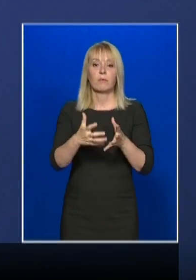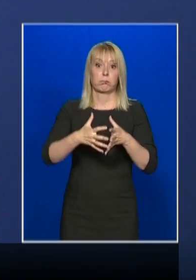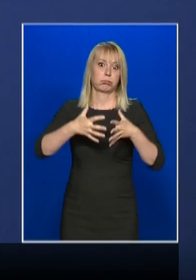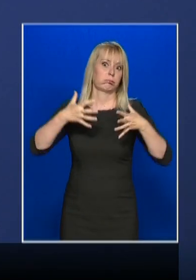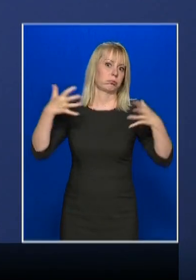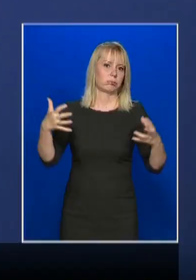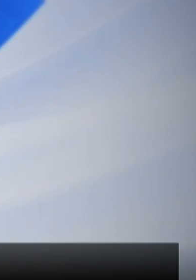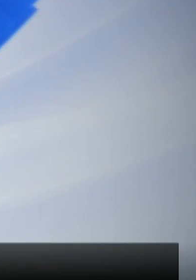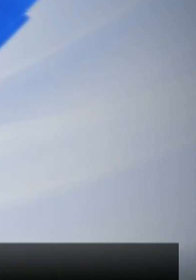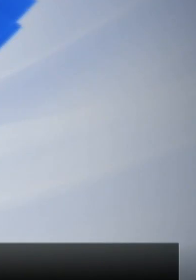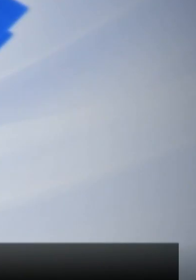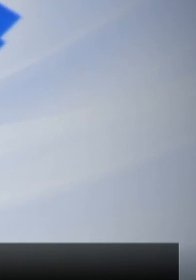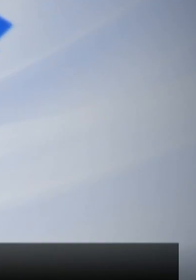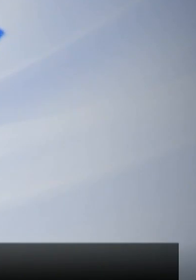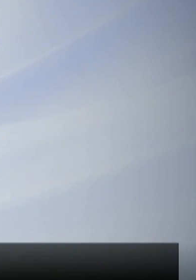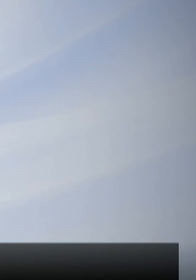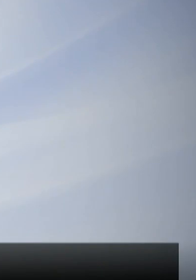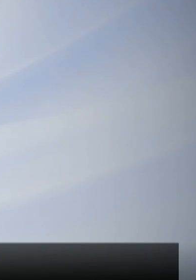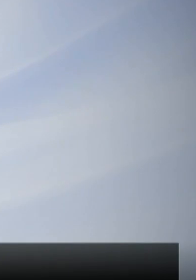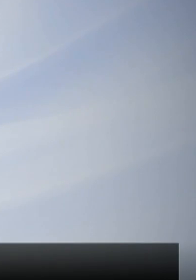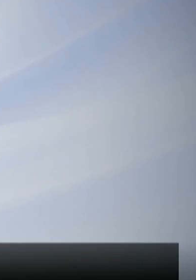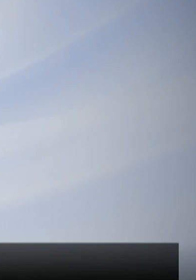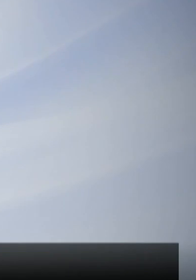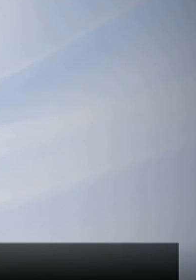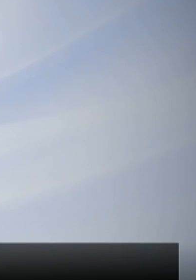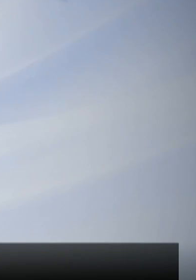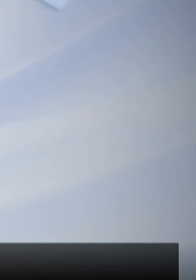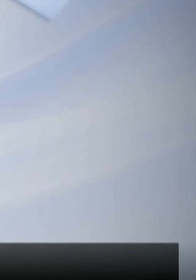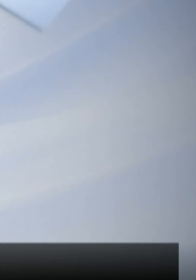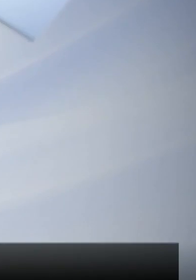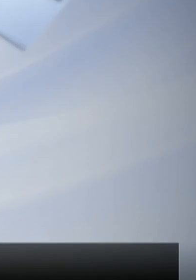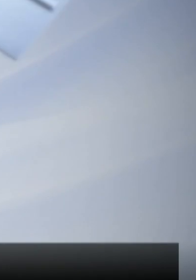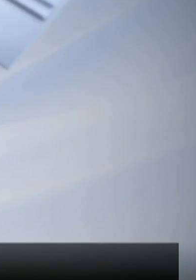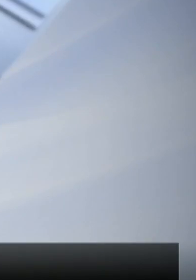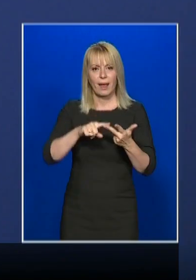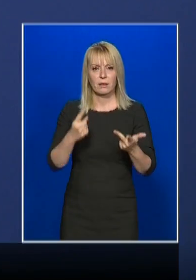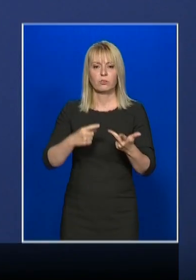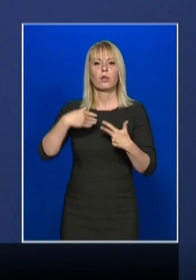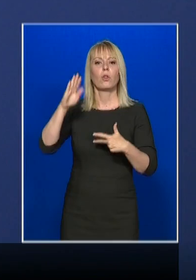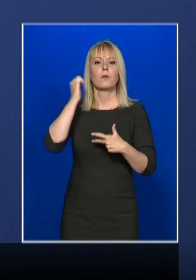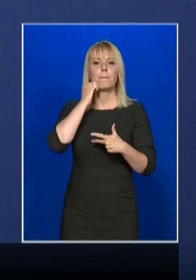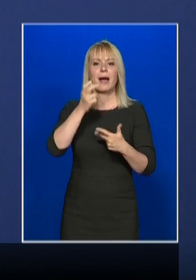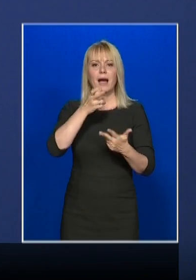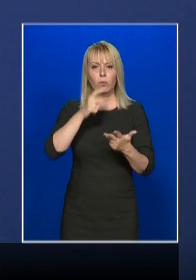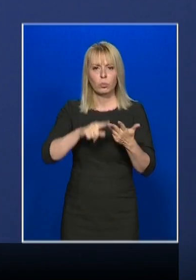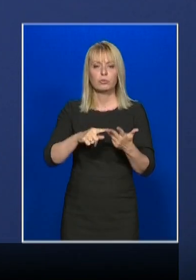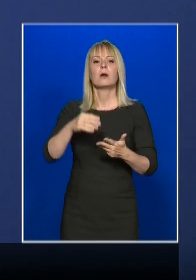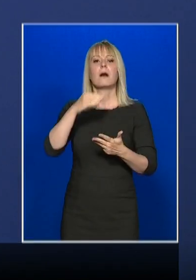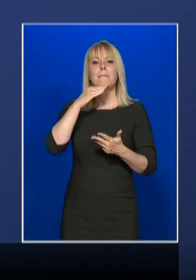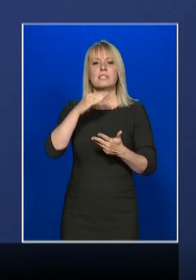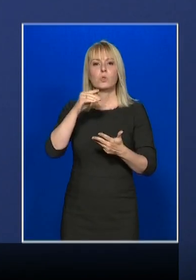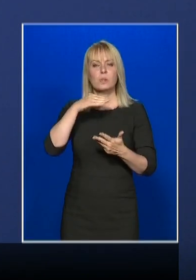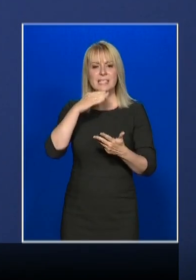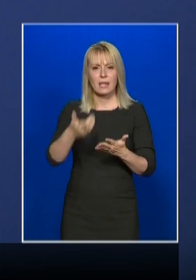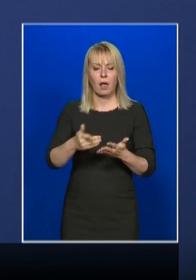mértékben a vírus. A hírklik kedvéért megmutatjuk még egyszer, mit mondott Müller Cecília. Mezőszilas, győr,